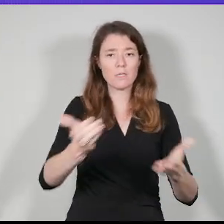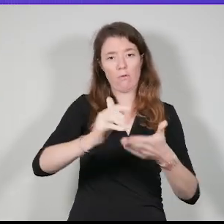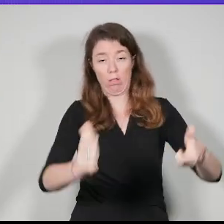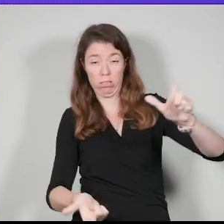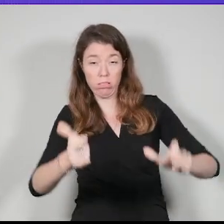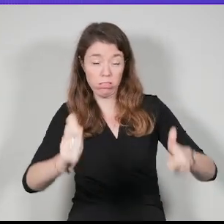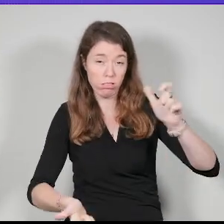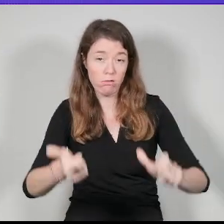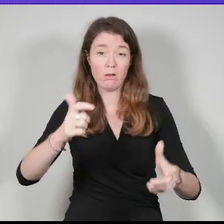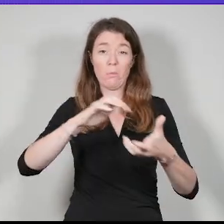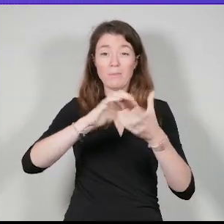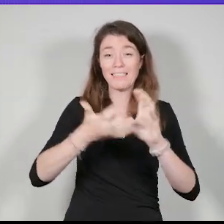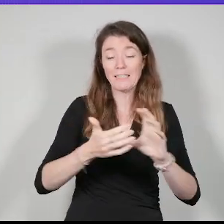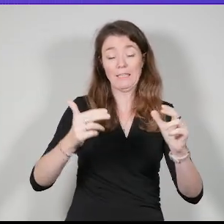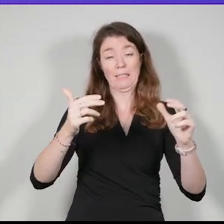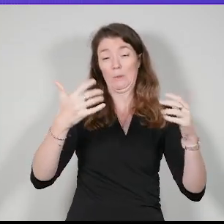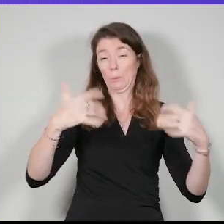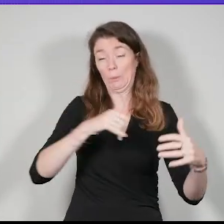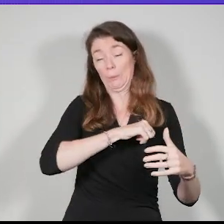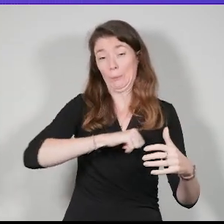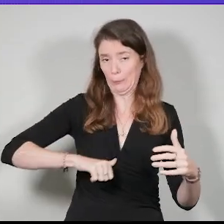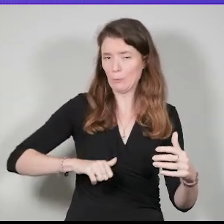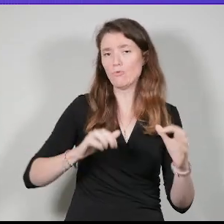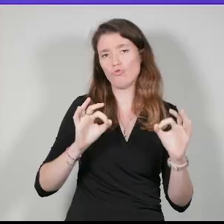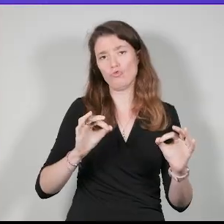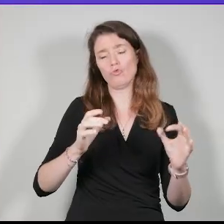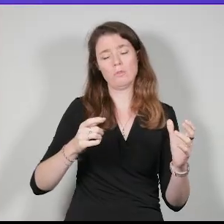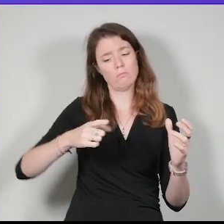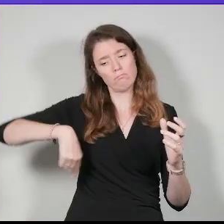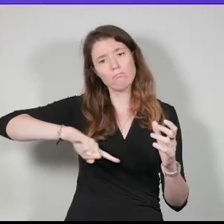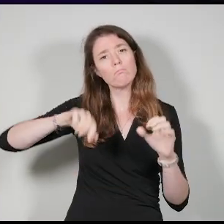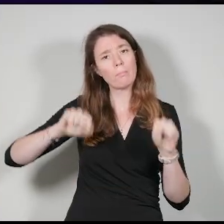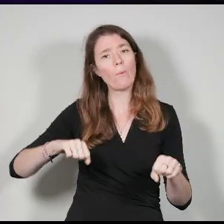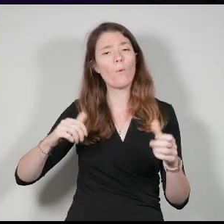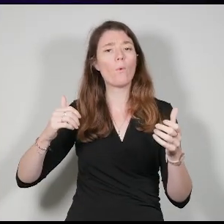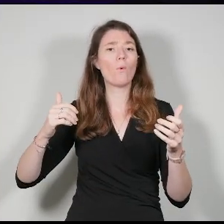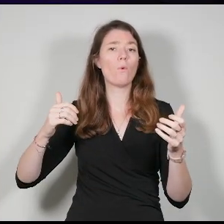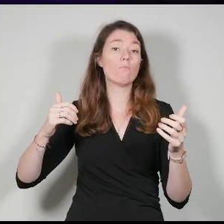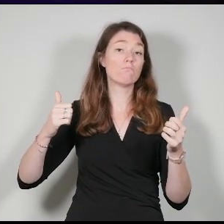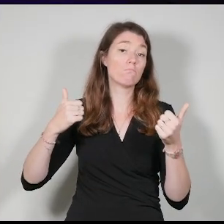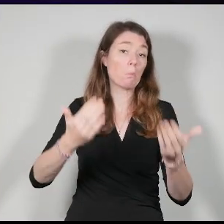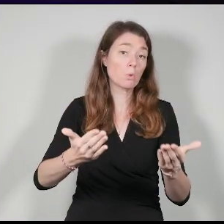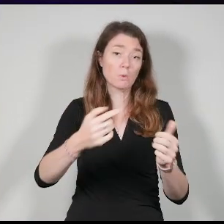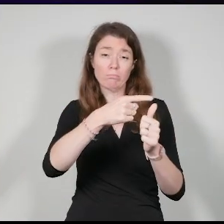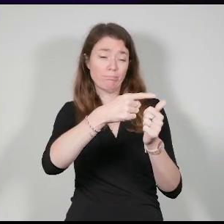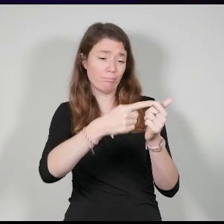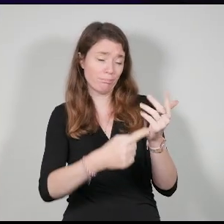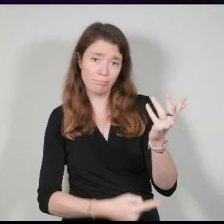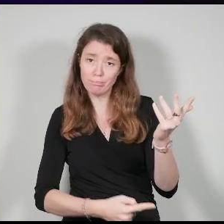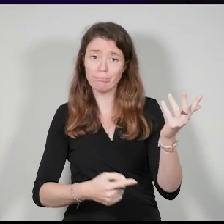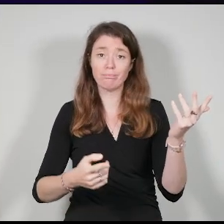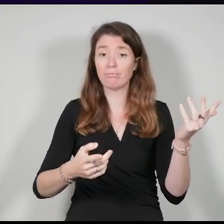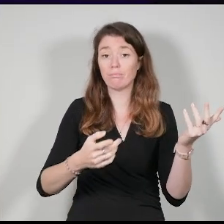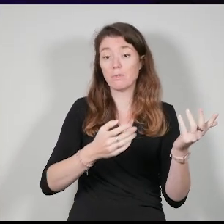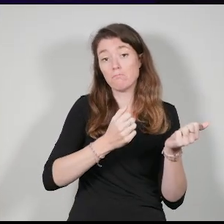stables, qui ont des niveaux de complexité importants, et pour lesquels on peut mettre en place toute une palette en fait dans